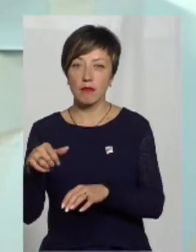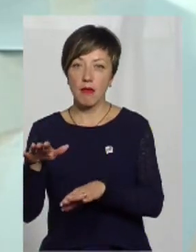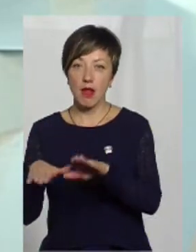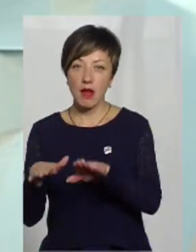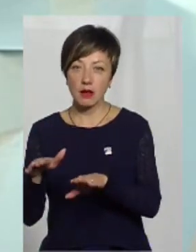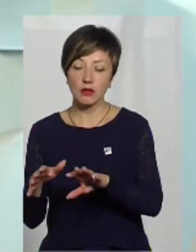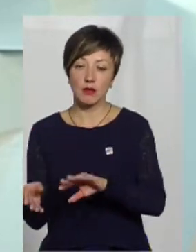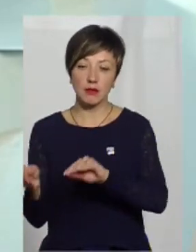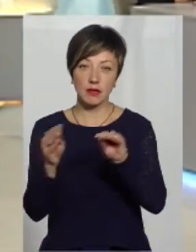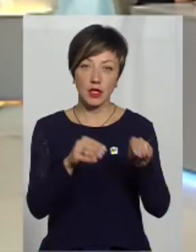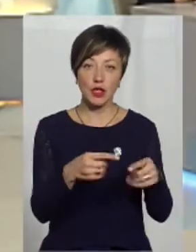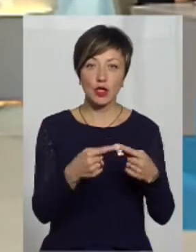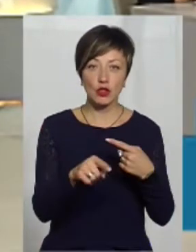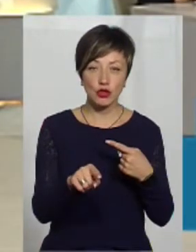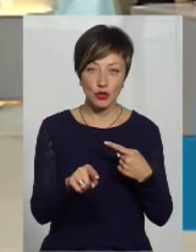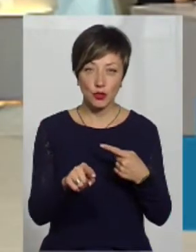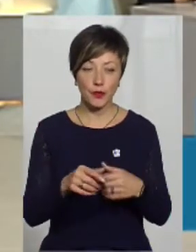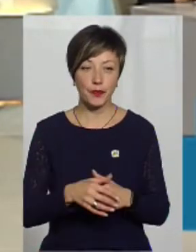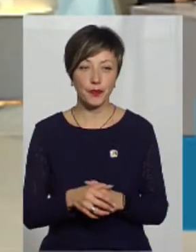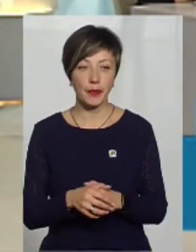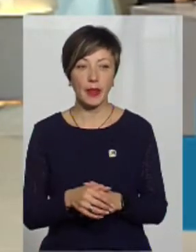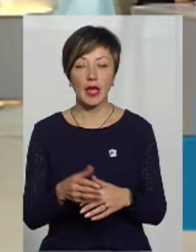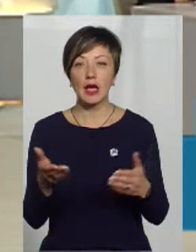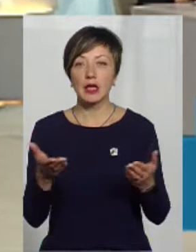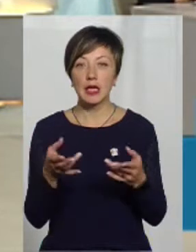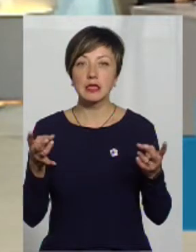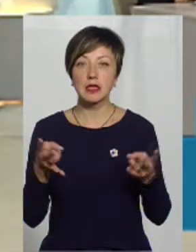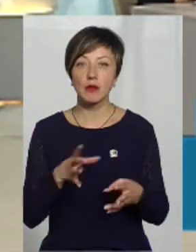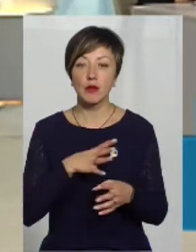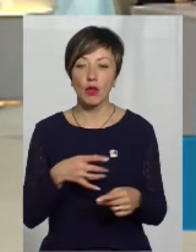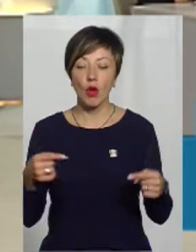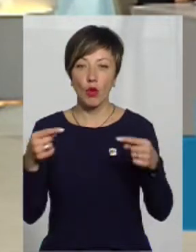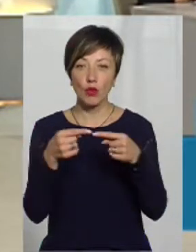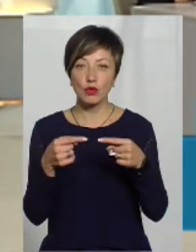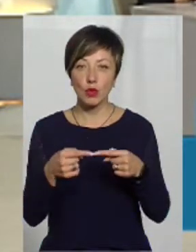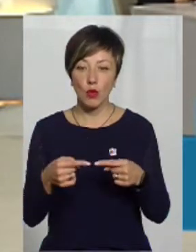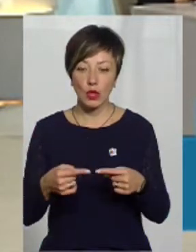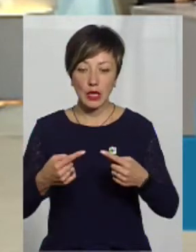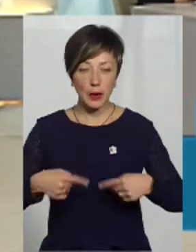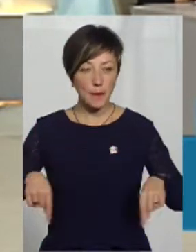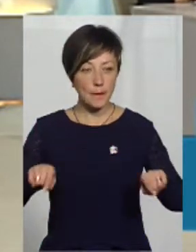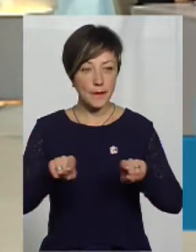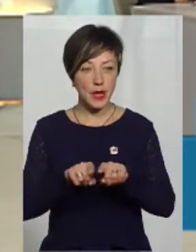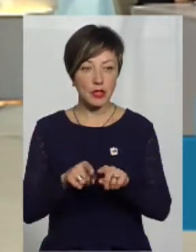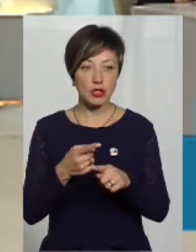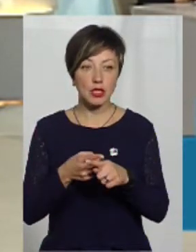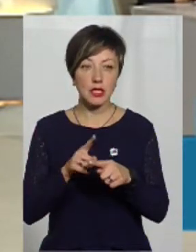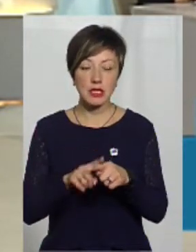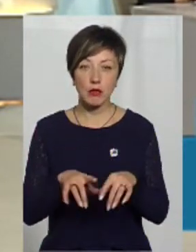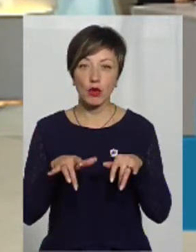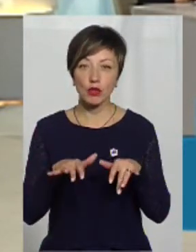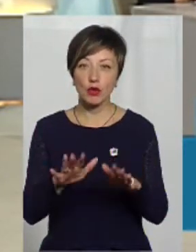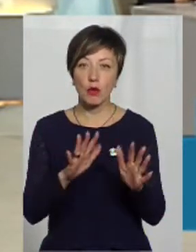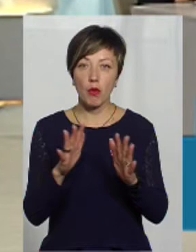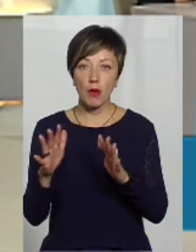утворювача, утримувача до іншого. Десь це треба було узгодити якісь межі. І оці процедурні моменти,